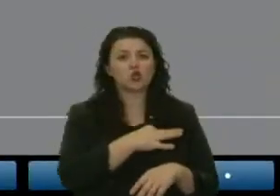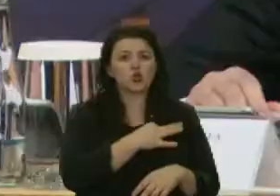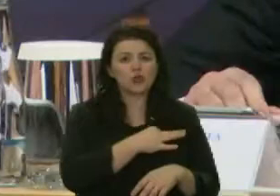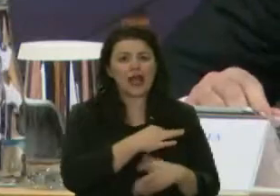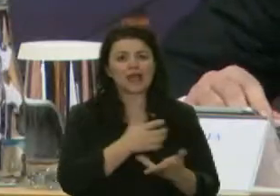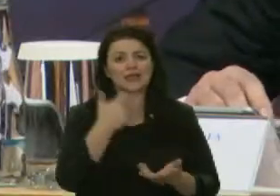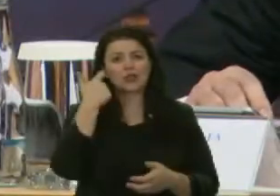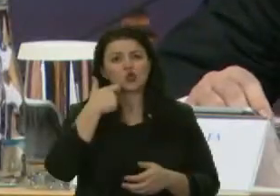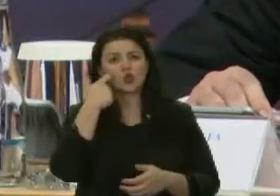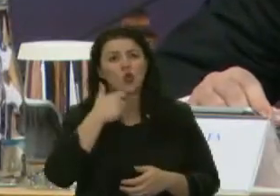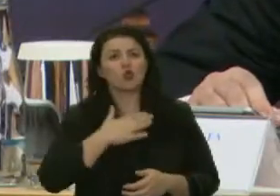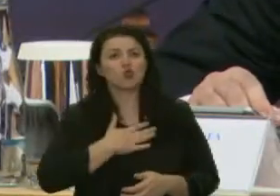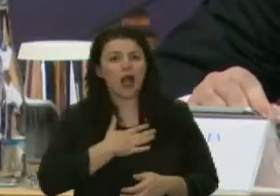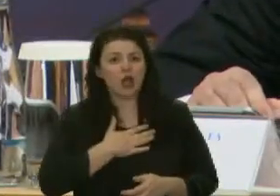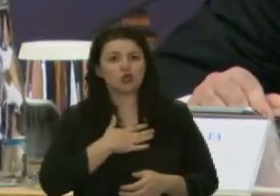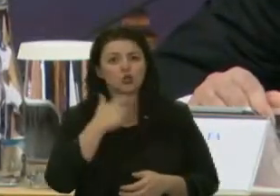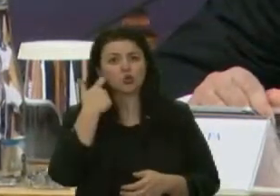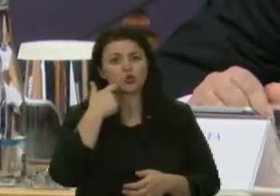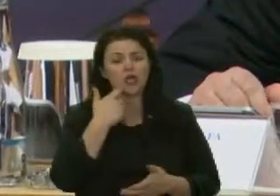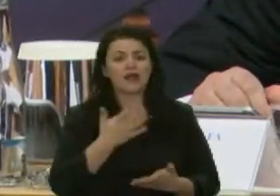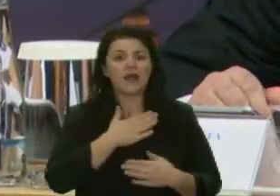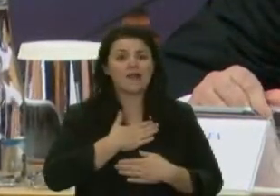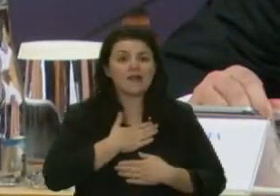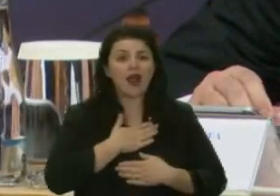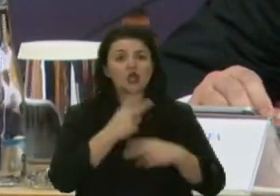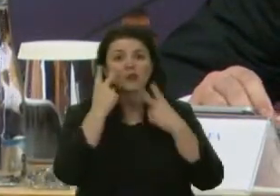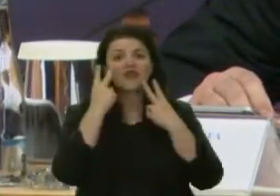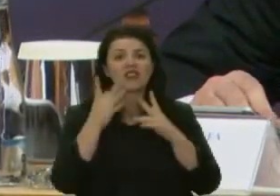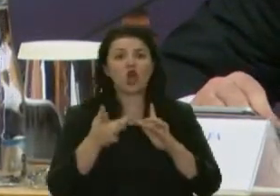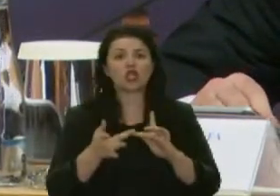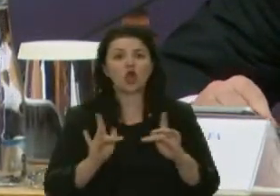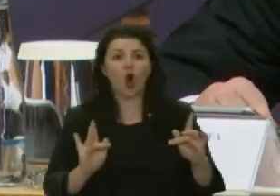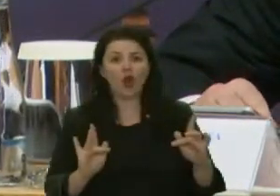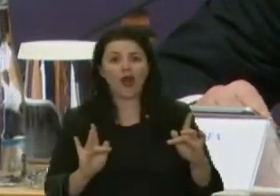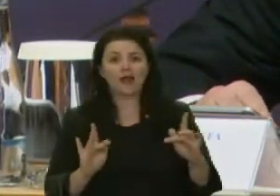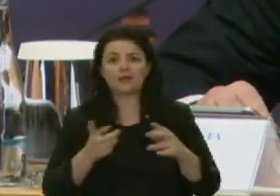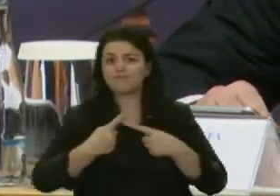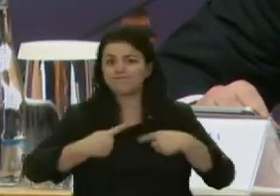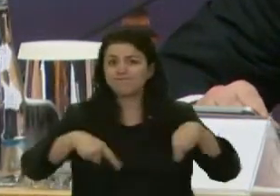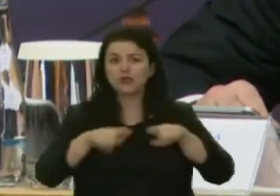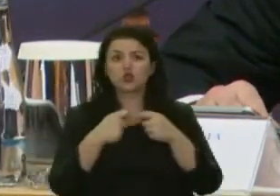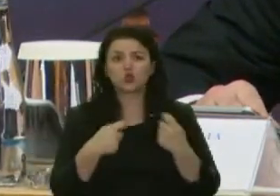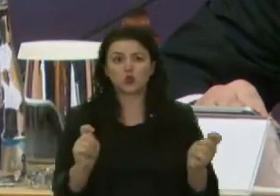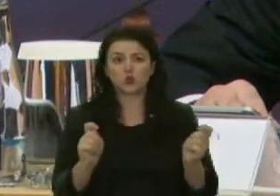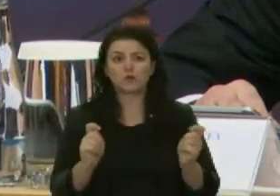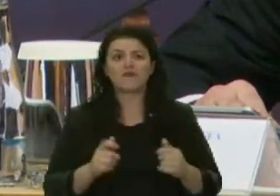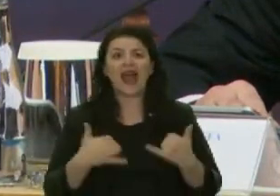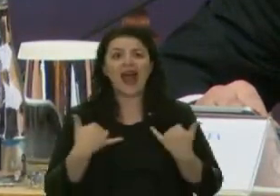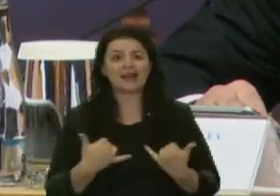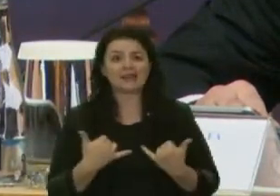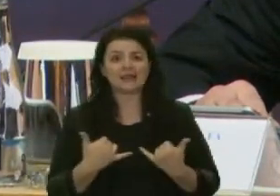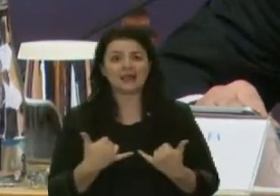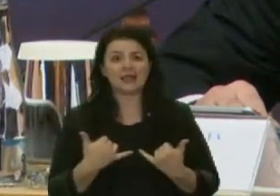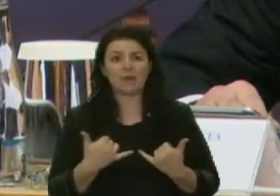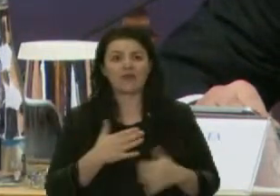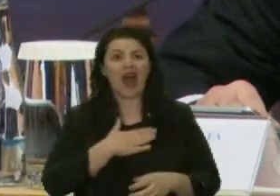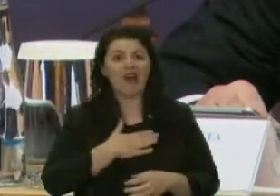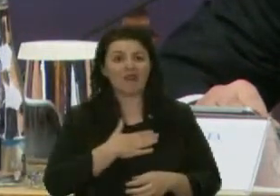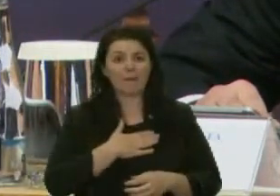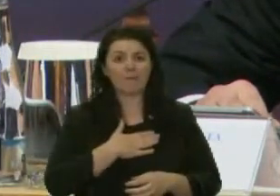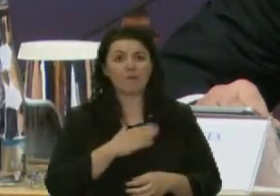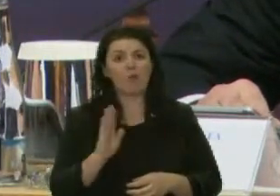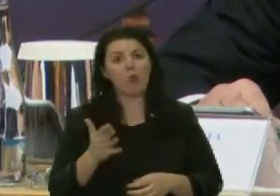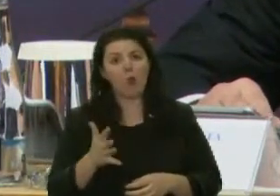clujeni dragi privitori din online doamnelor și domnilor astăzi avem